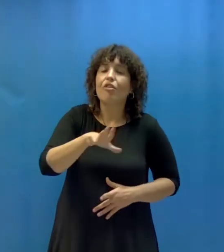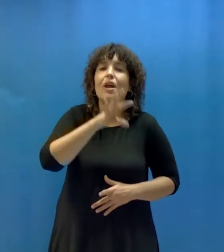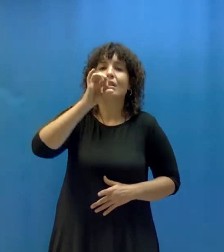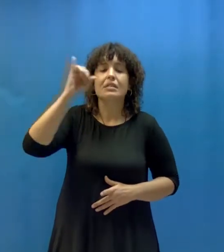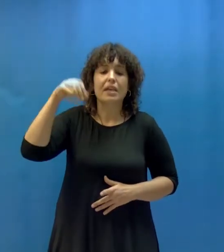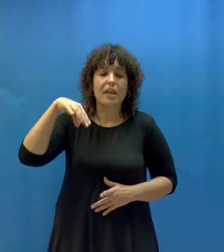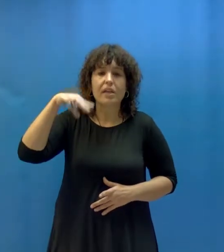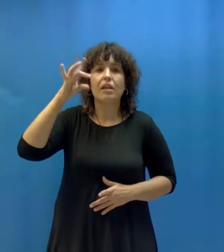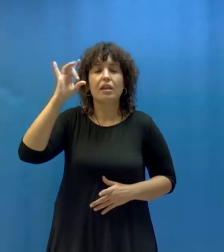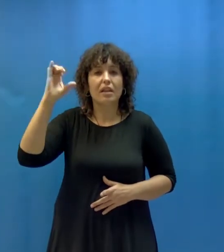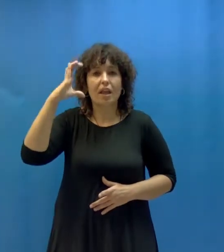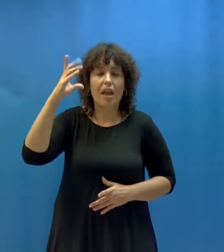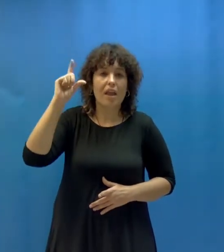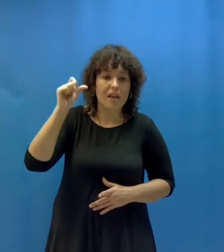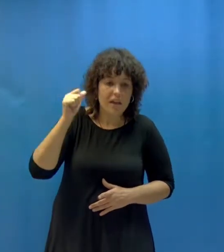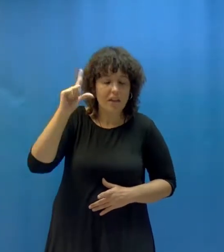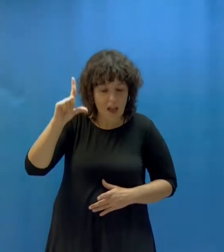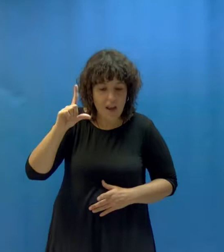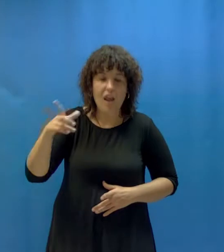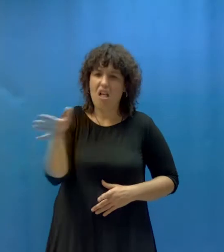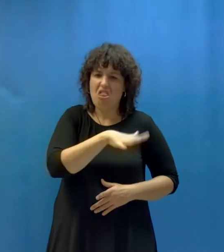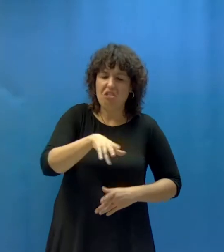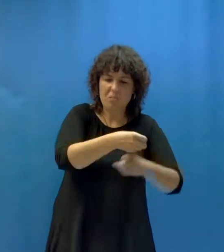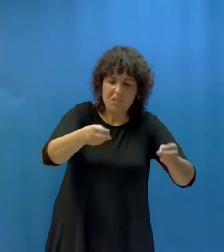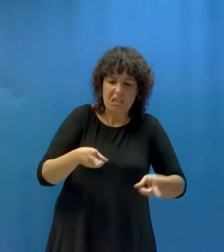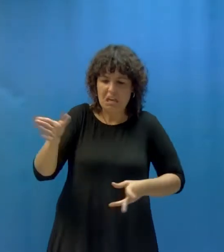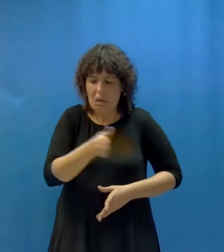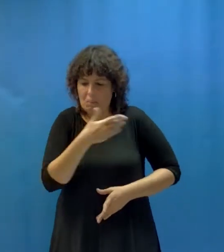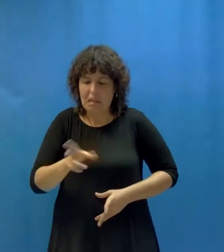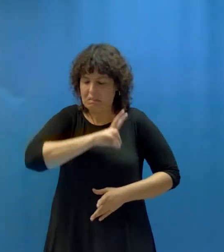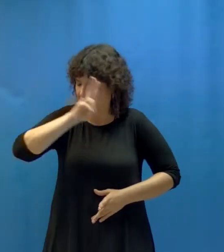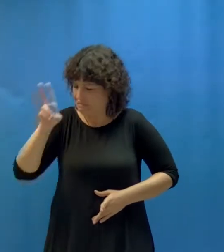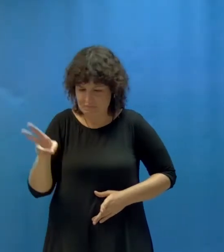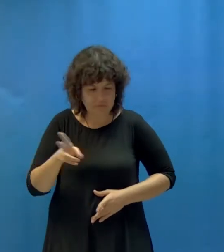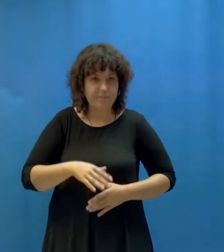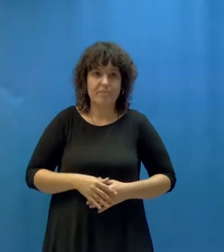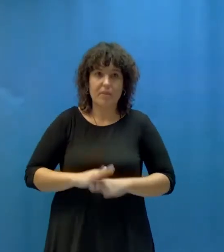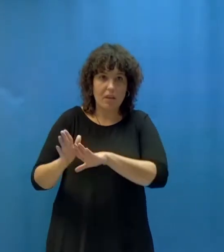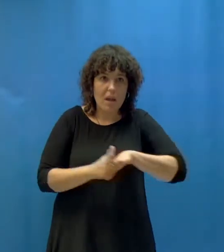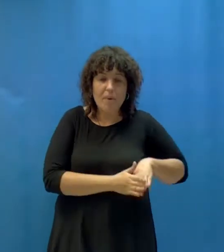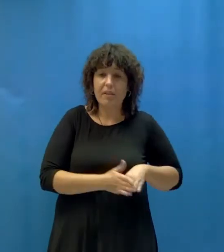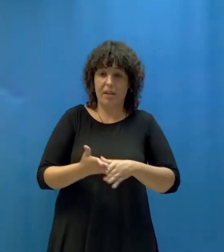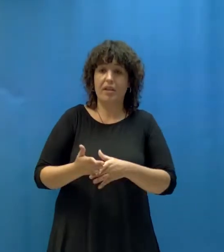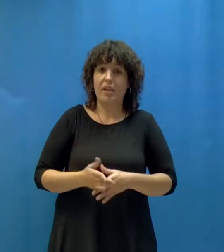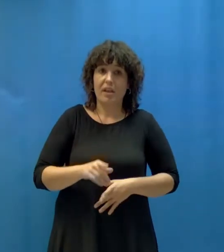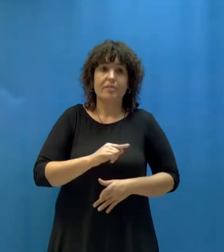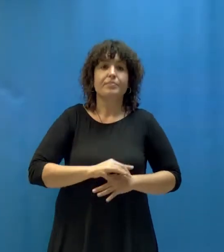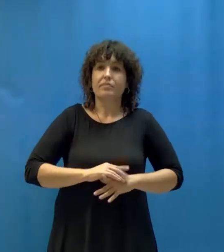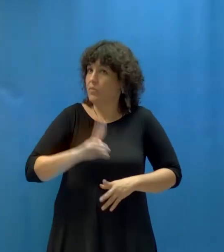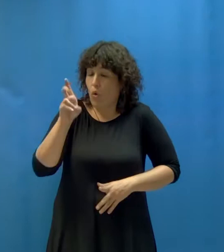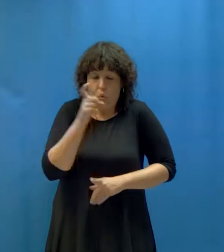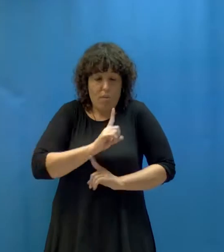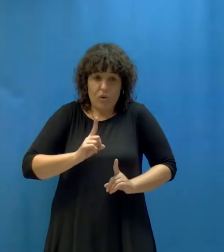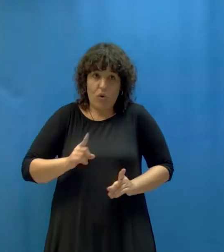tenis, de futbol sala, de pàdel, van ser renovades, així com ballats de diversos camps. Per altra banda, com ha dit la senyora Penalbert, no és nou el llistat que vam